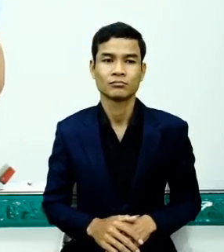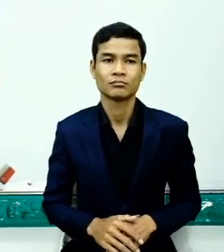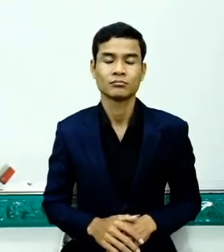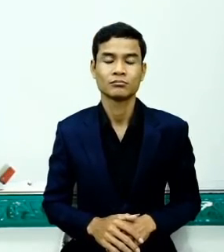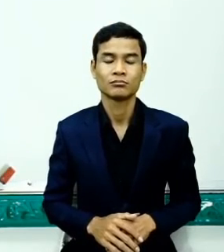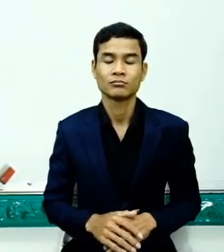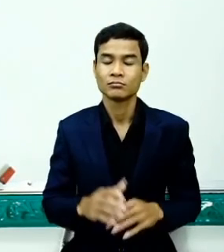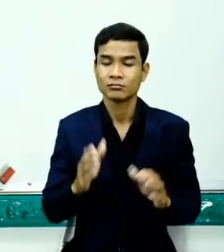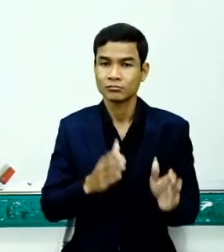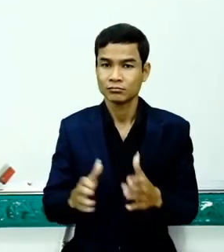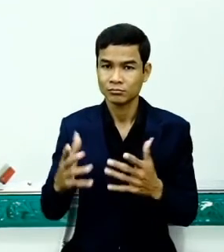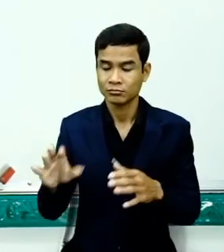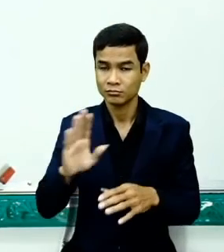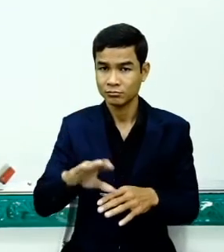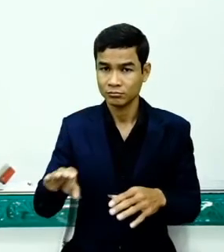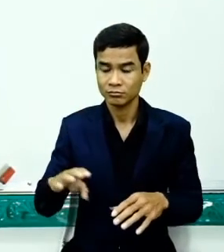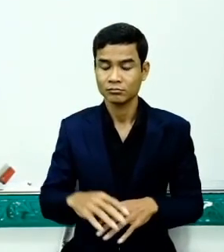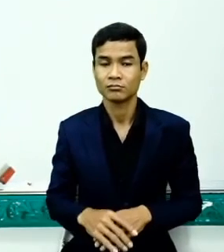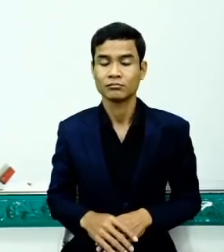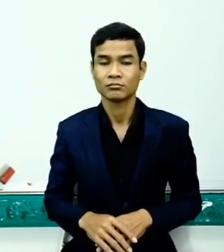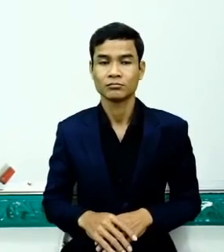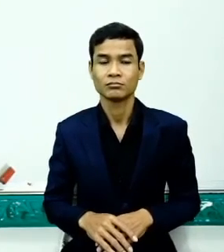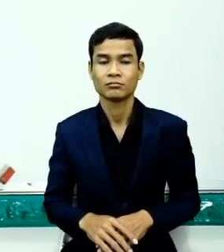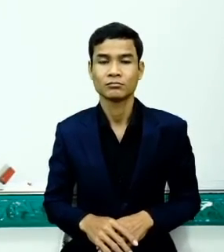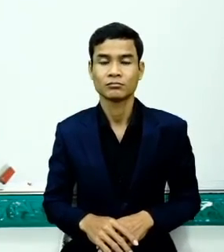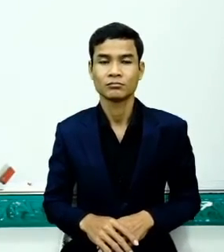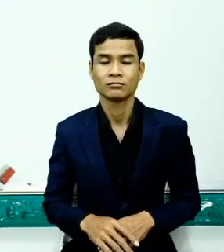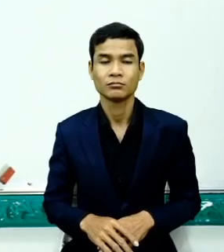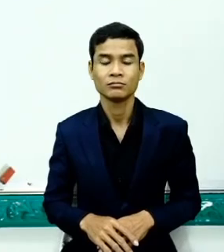ជូនវិញដល់ហារិននៅ